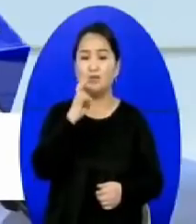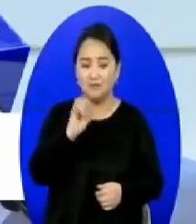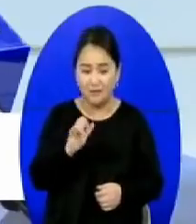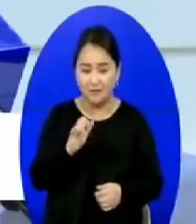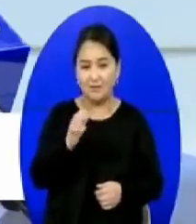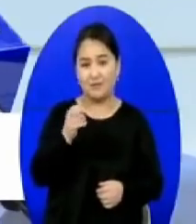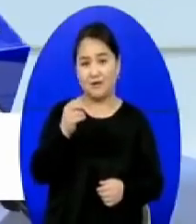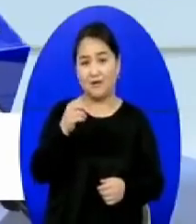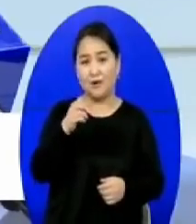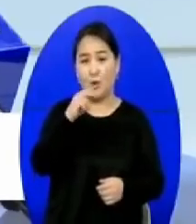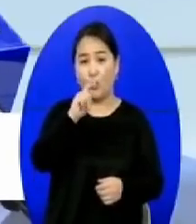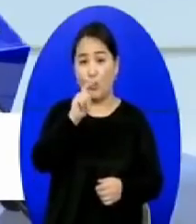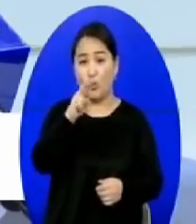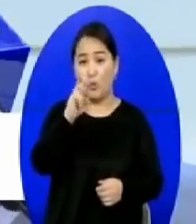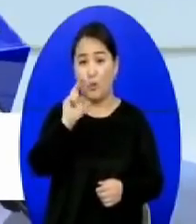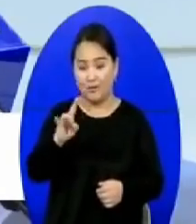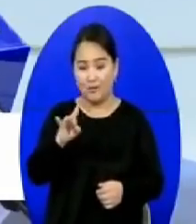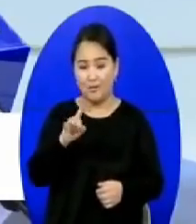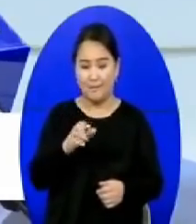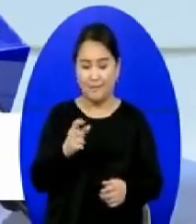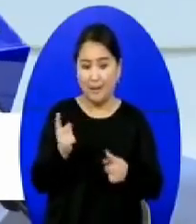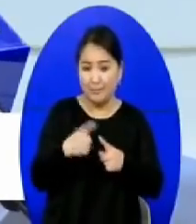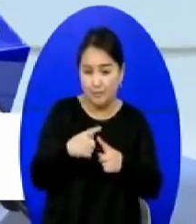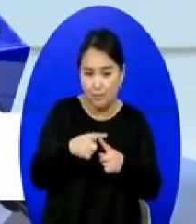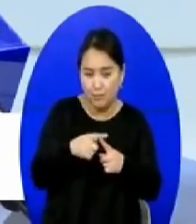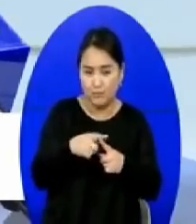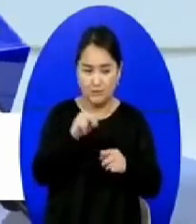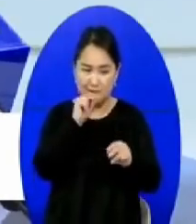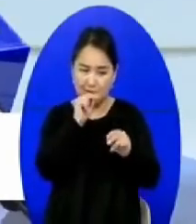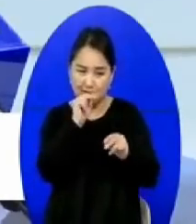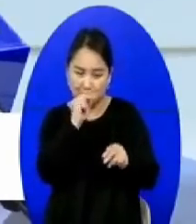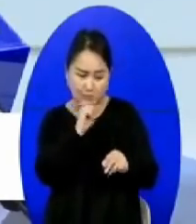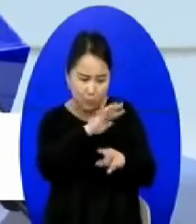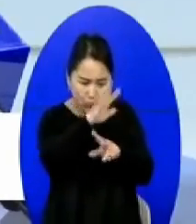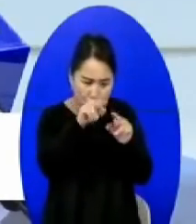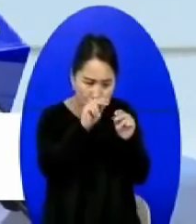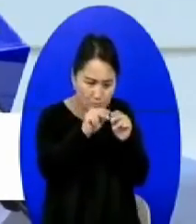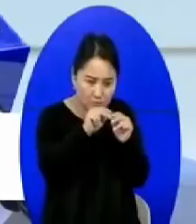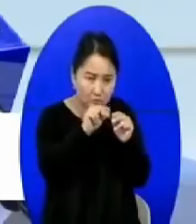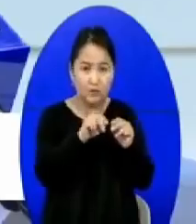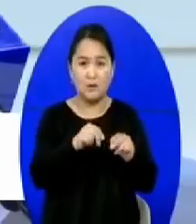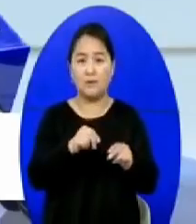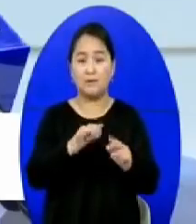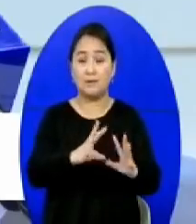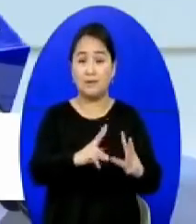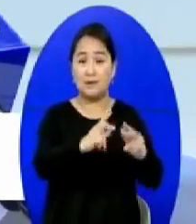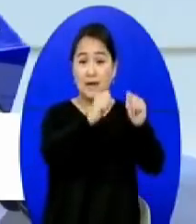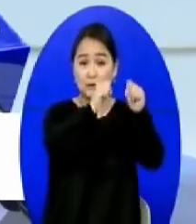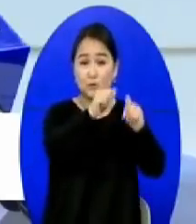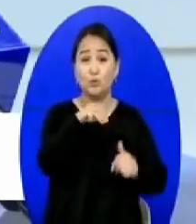хөхөр, илчлэг, батвуг чанартай шинжилгээ хийхэд сайжруулсан